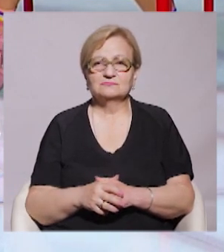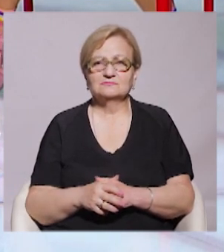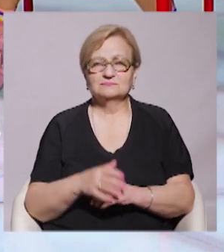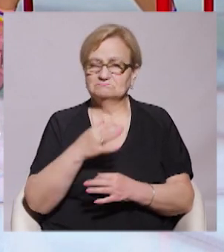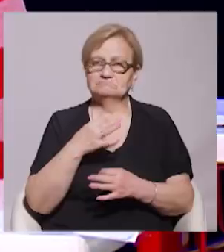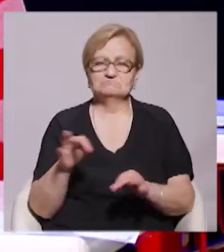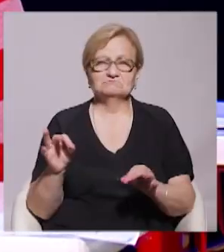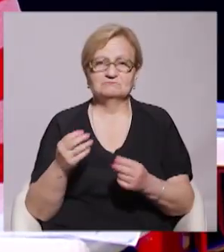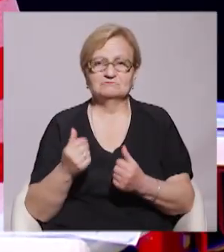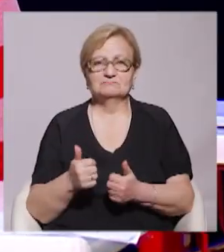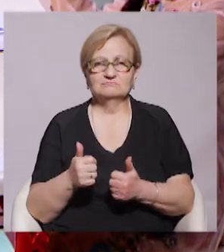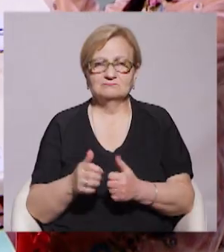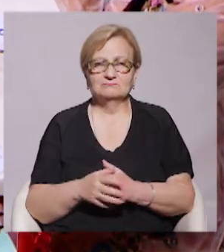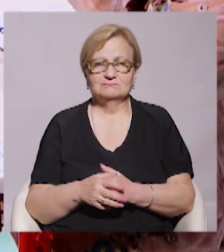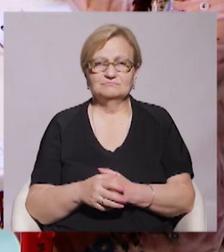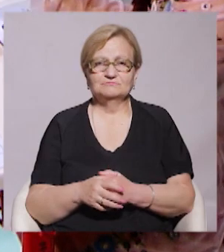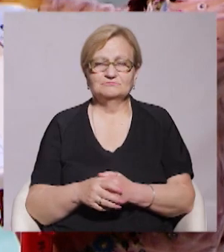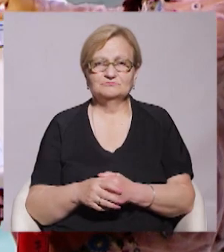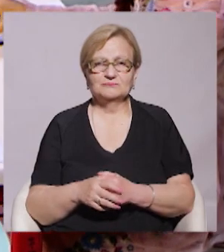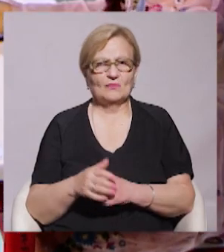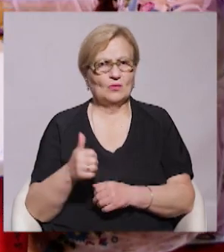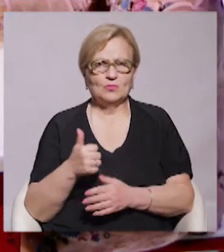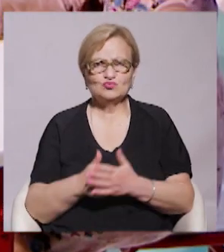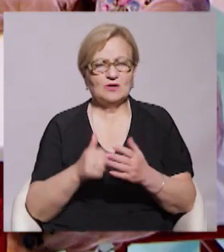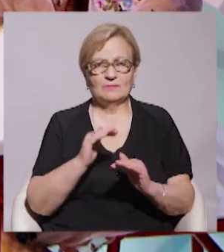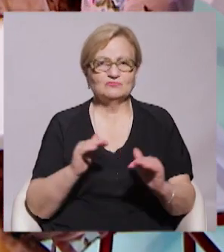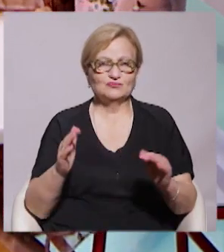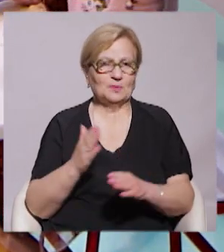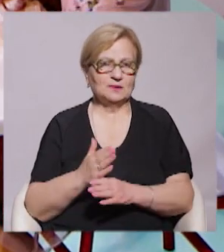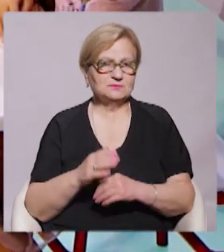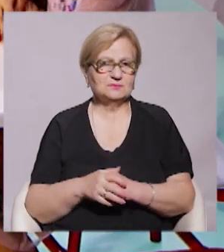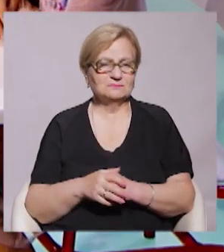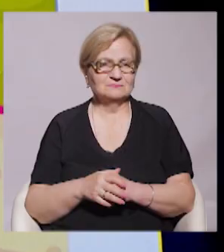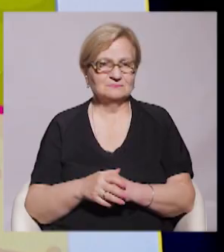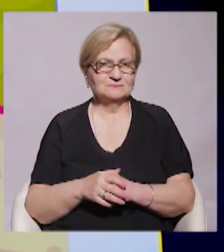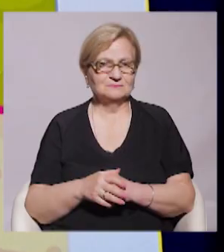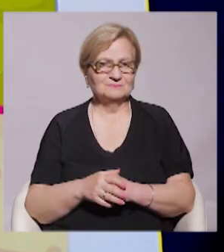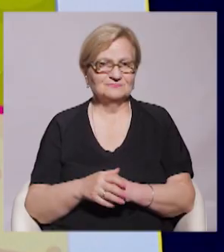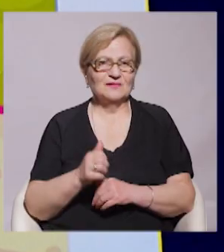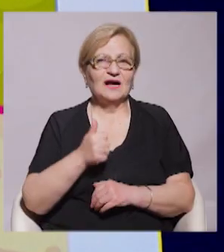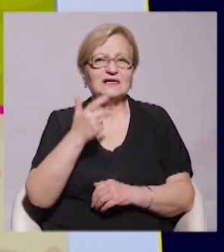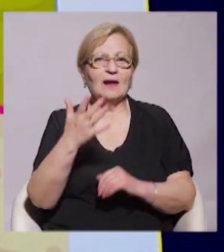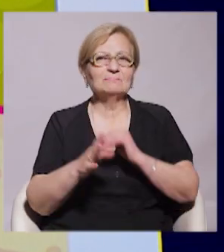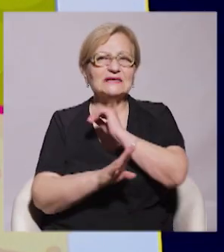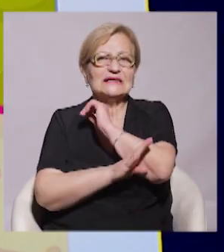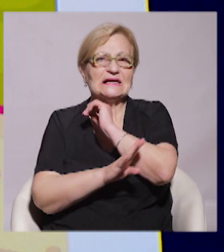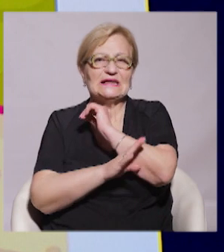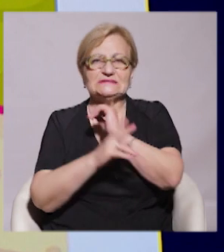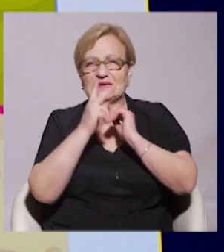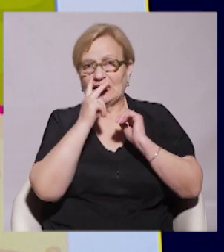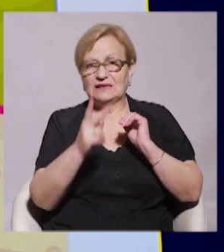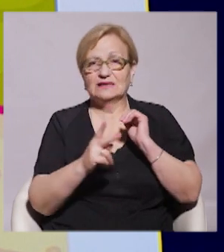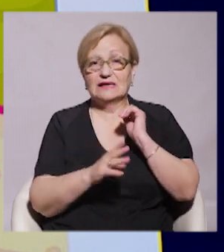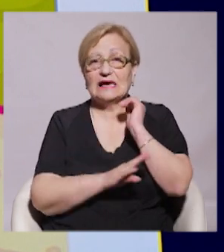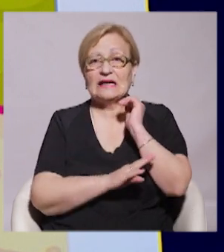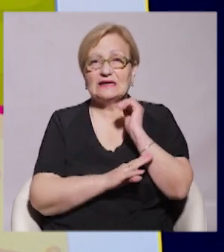შვენიერია. სწორად აკეთებენ რა ოჩაღები არ. რამდენ ხეს ხედავთ?